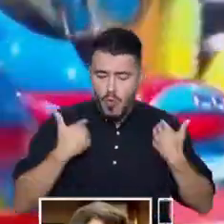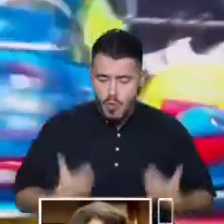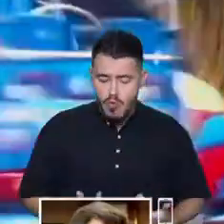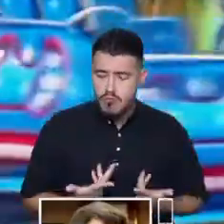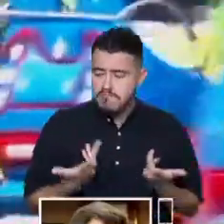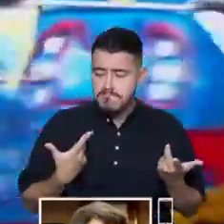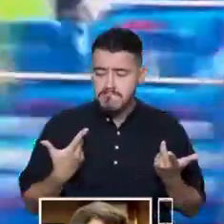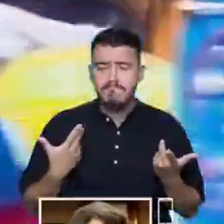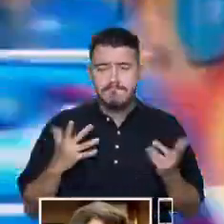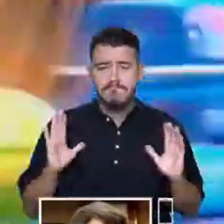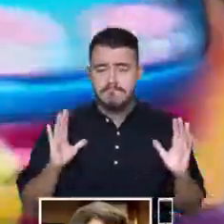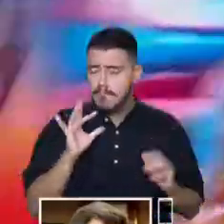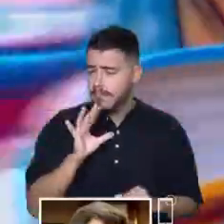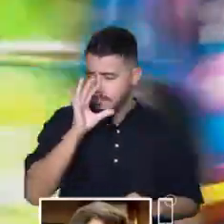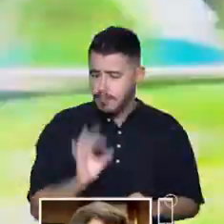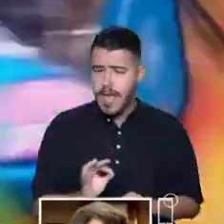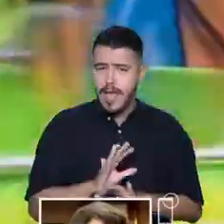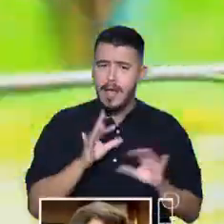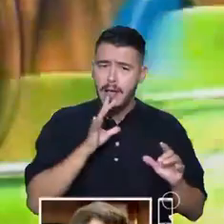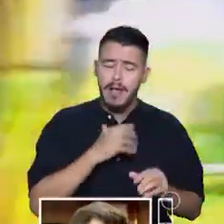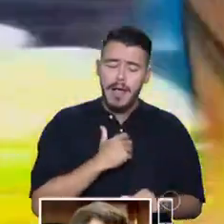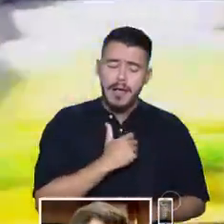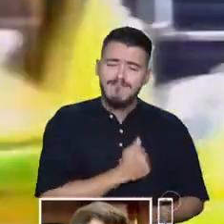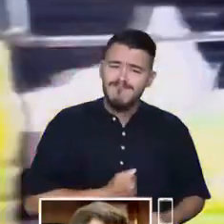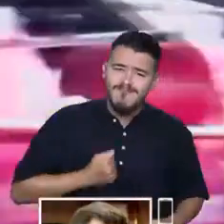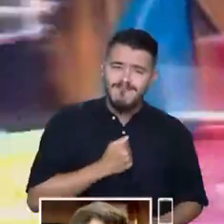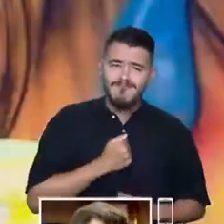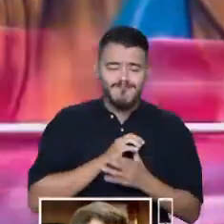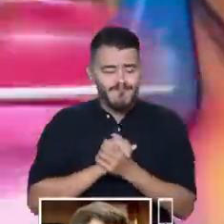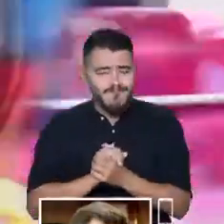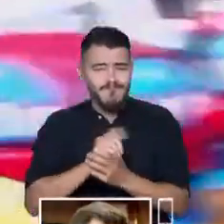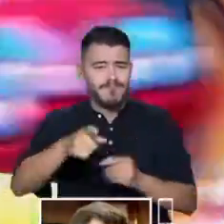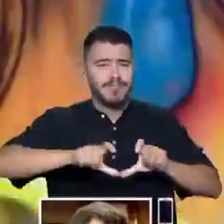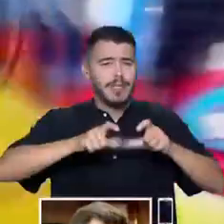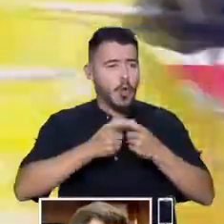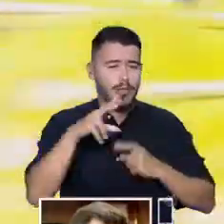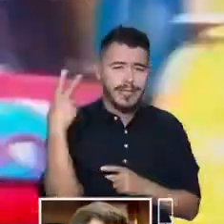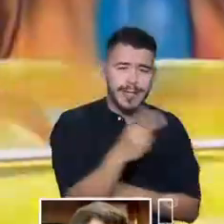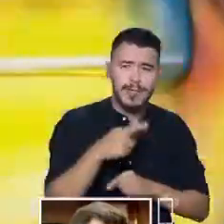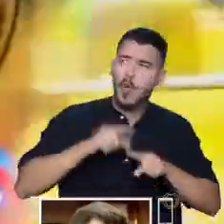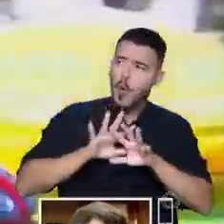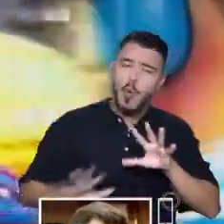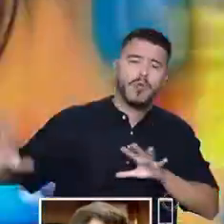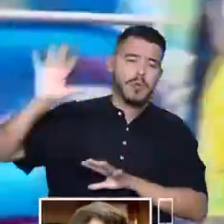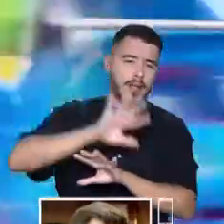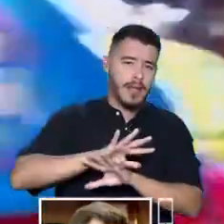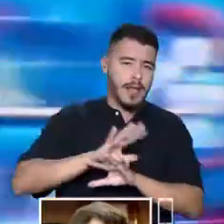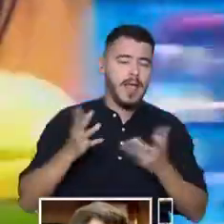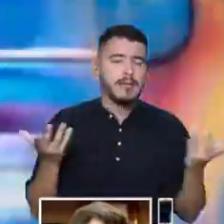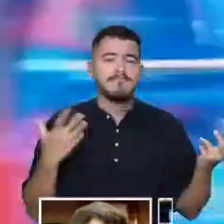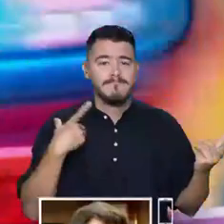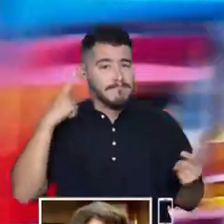Ανεξαρτήτως πραγματικά του πόνου του πατέρα, της μητέρας, του αδελφού και όλης της ελληνικής κοινωνίας, πρόκειται για ατύχημα,